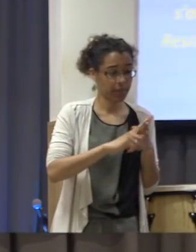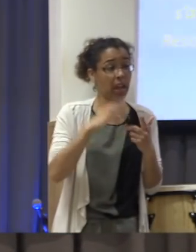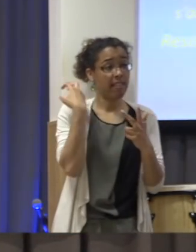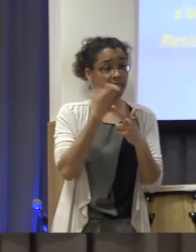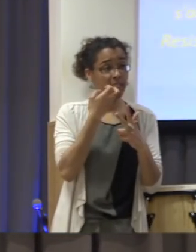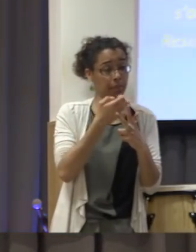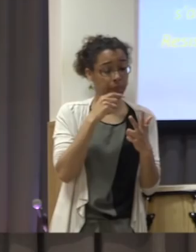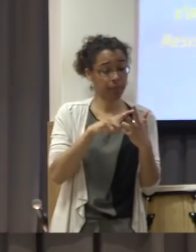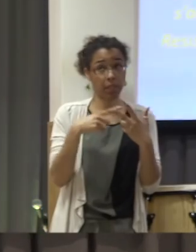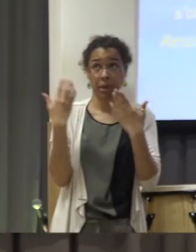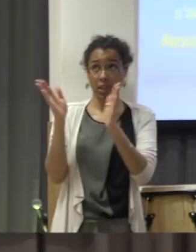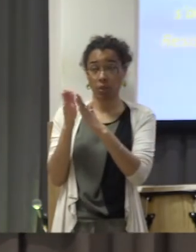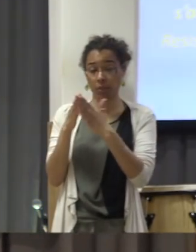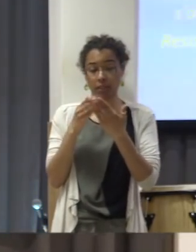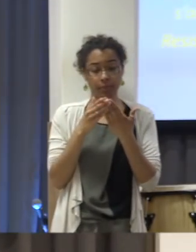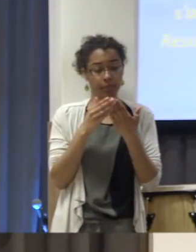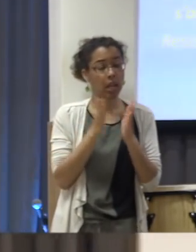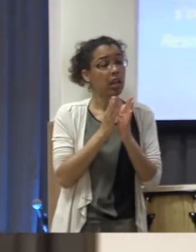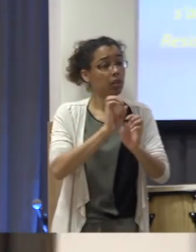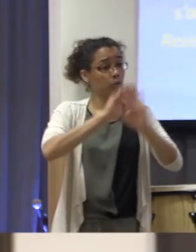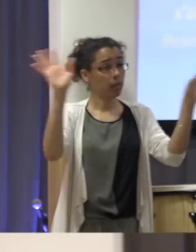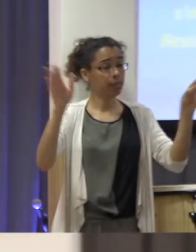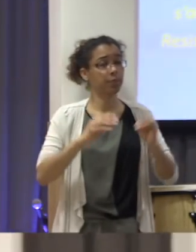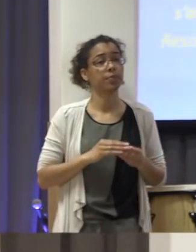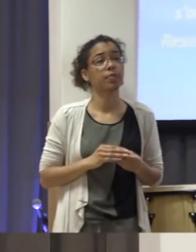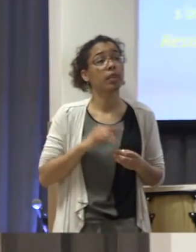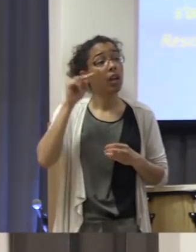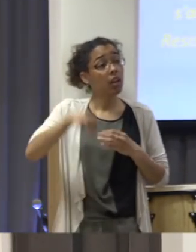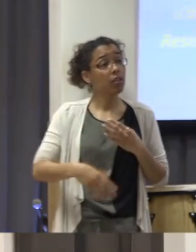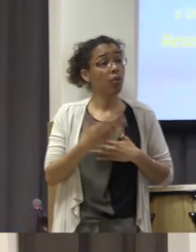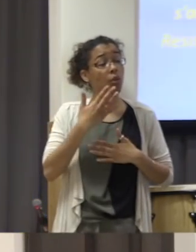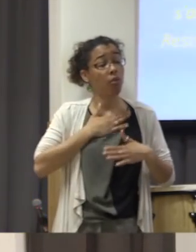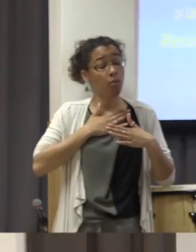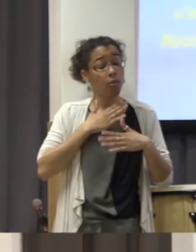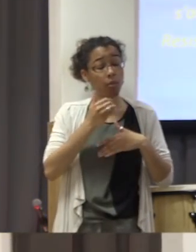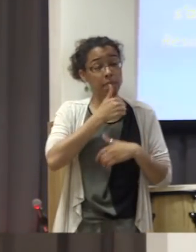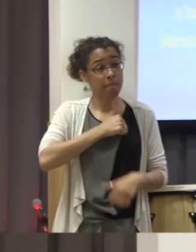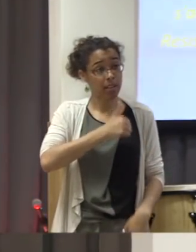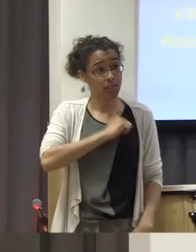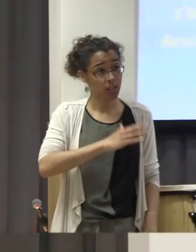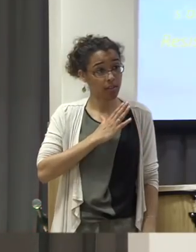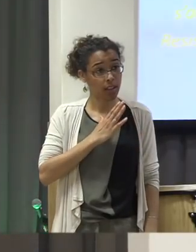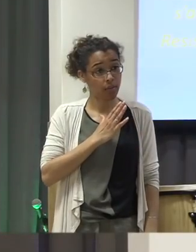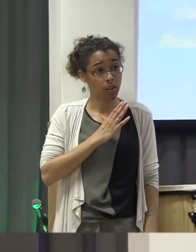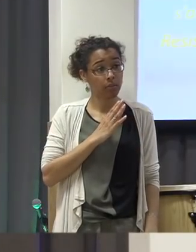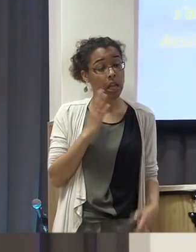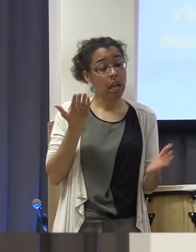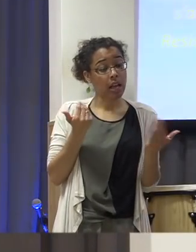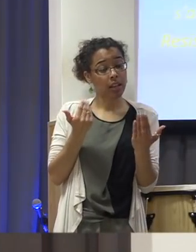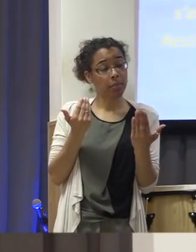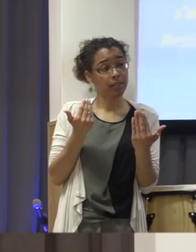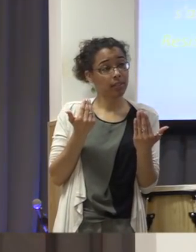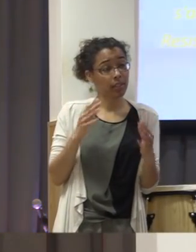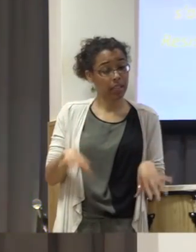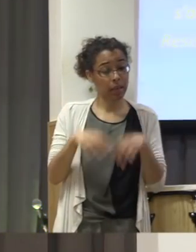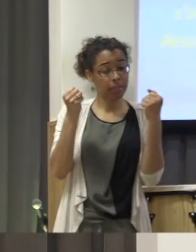frapper et de demander. Alléluia. Il faut avoir de la patience, capacité d'attendre. Celui qui est